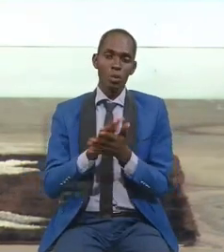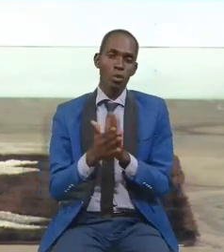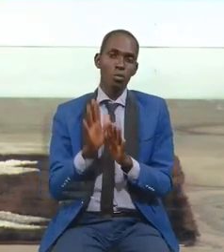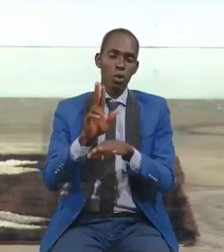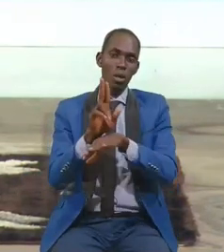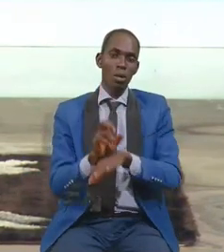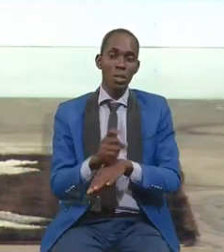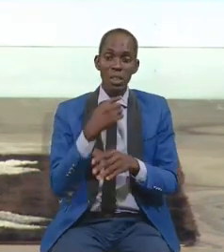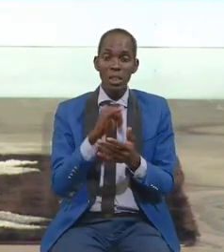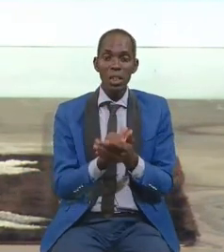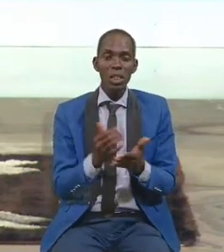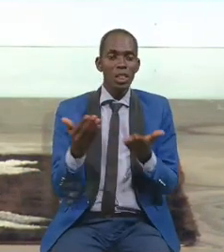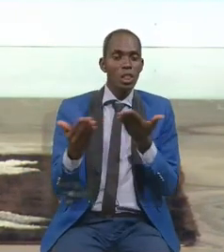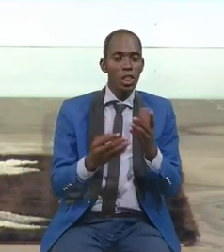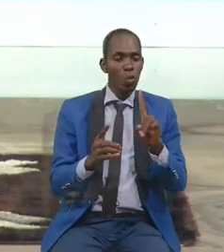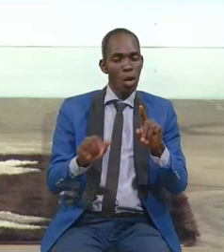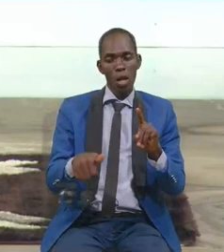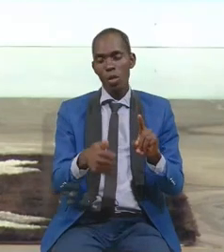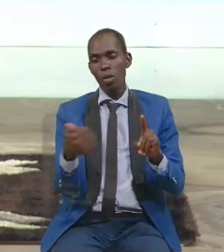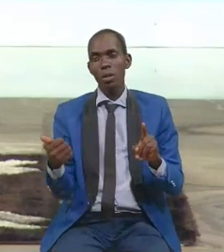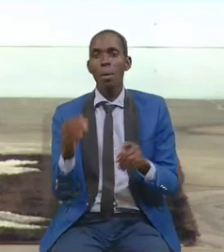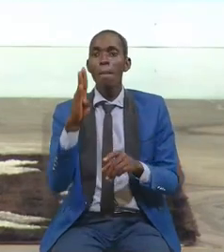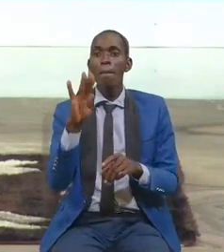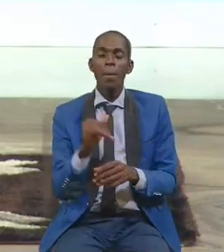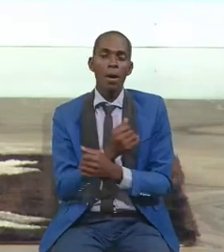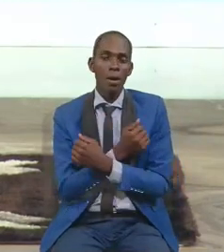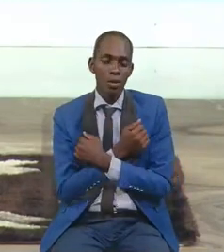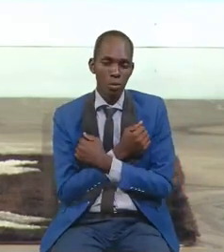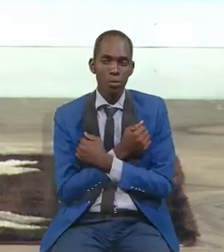nous devons nous servir les uns les autres par amour.